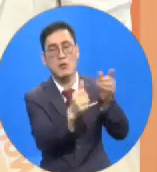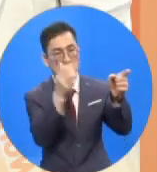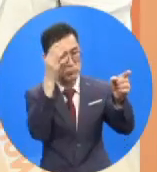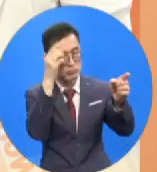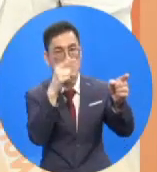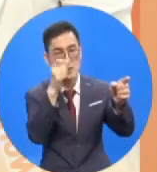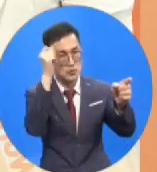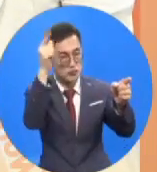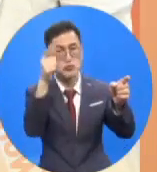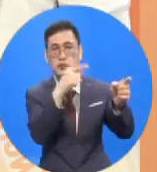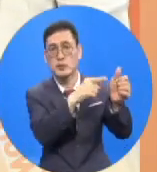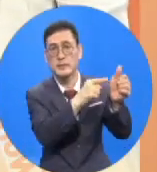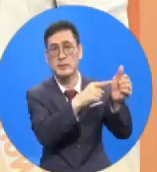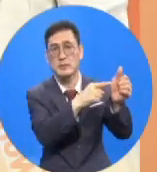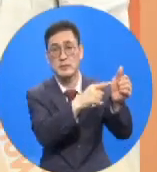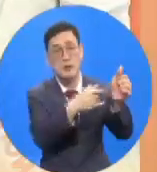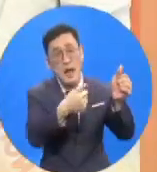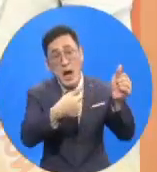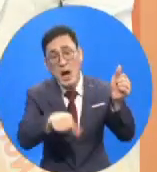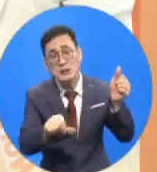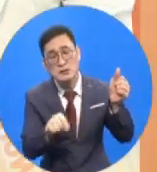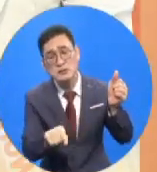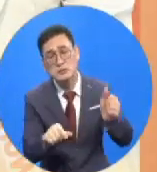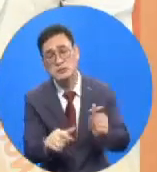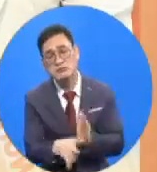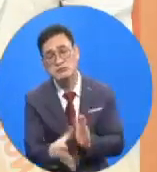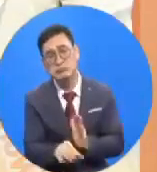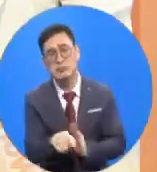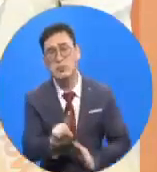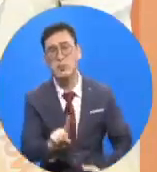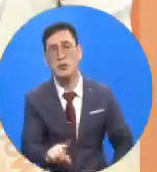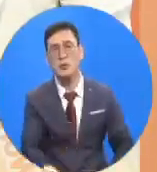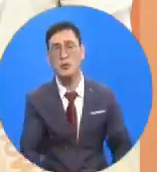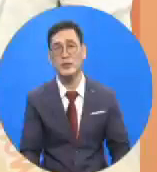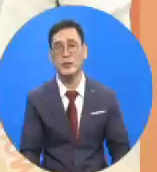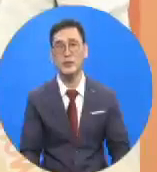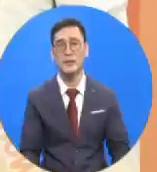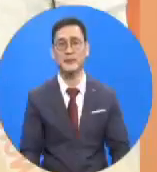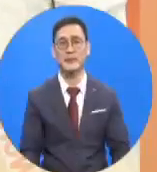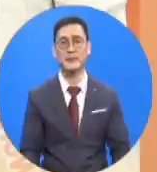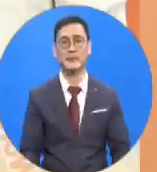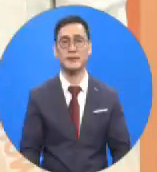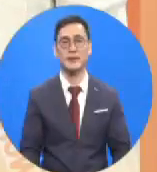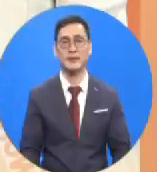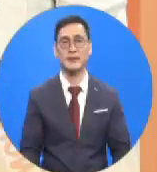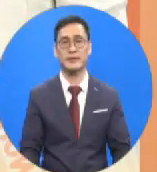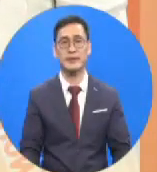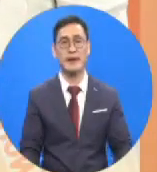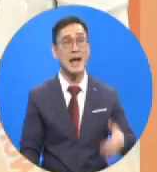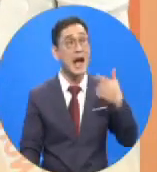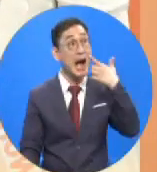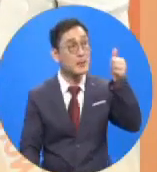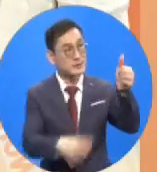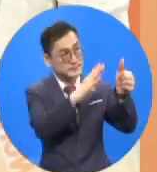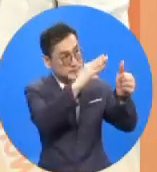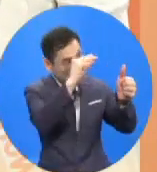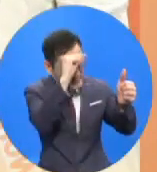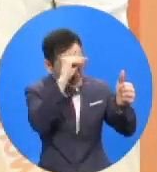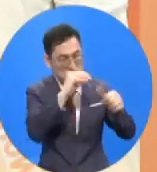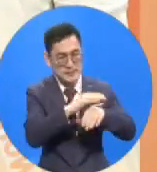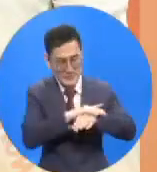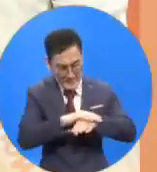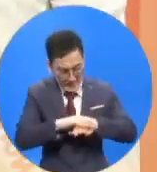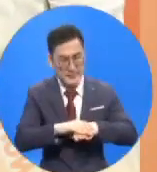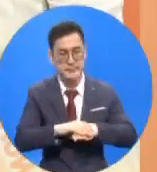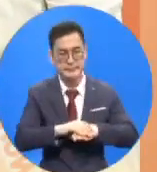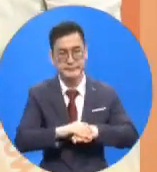선친의 어떤 정신 일할 지 자기가 선친의 아들로서 어떤 상징 있어 이런걸 좀 보니 좀 인식을